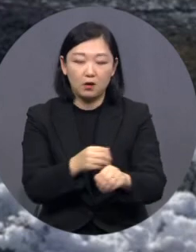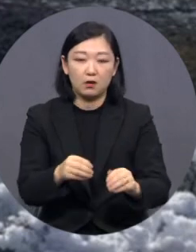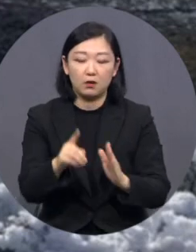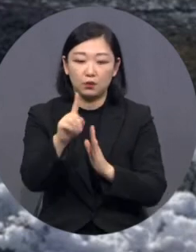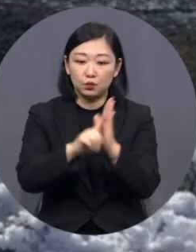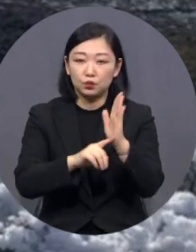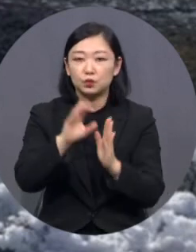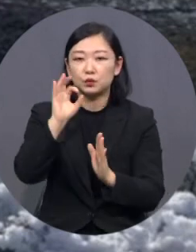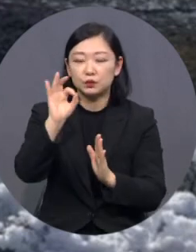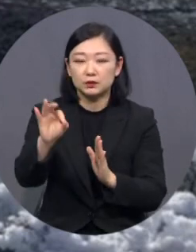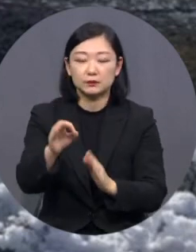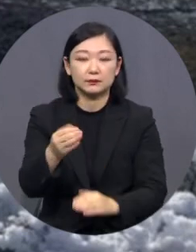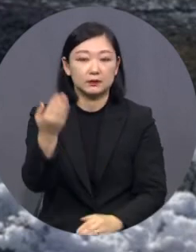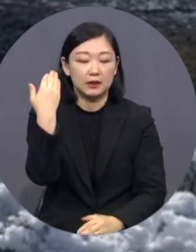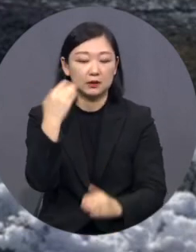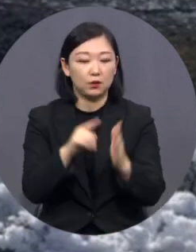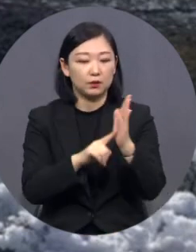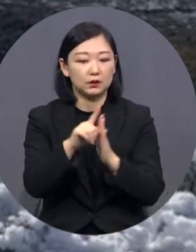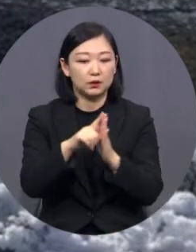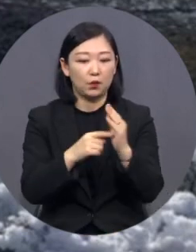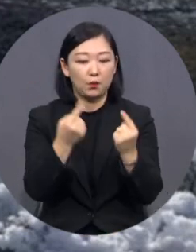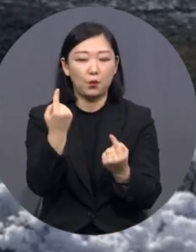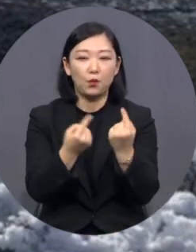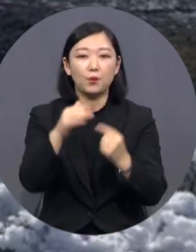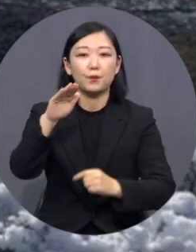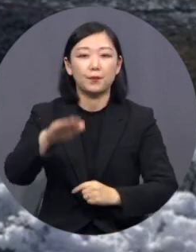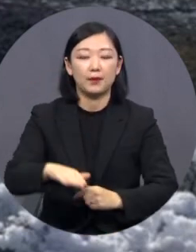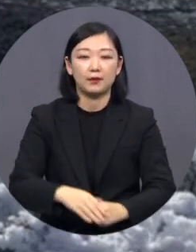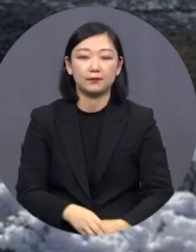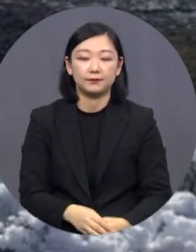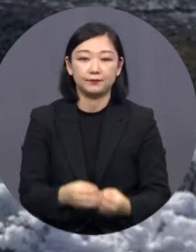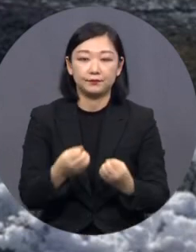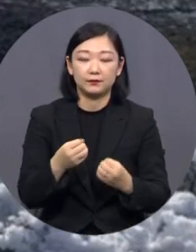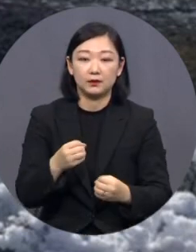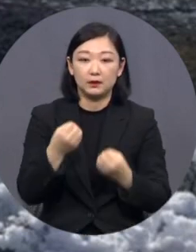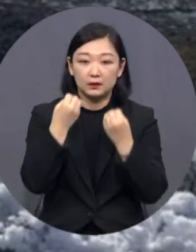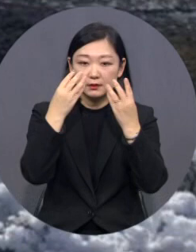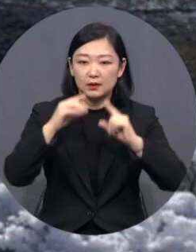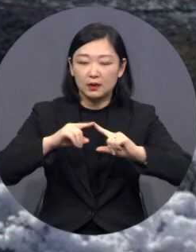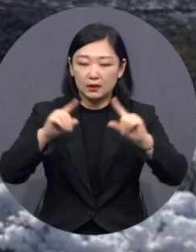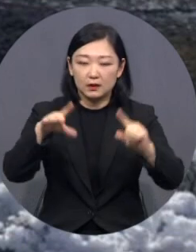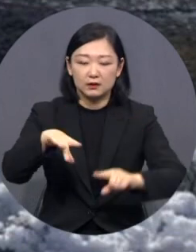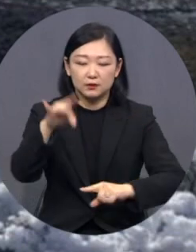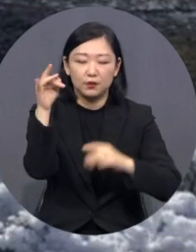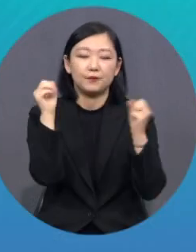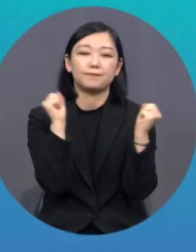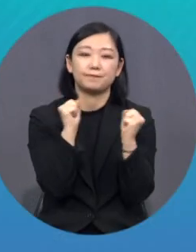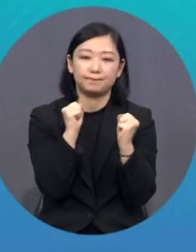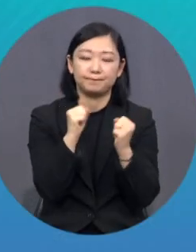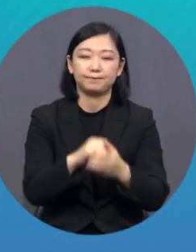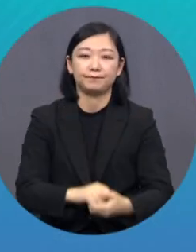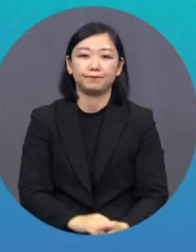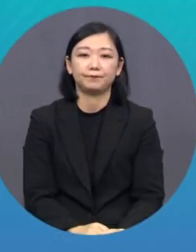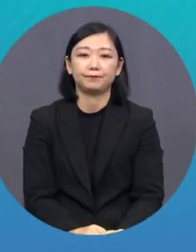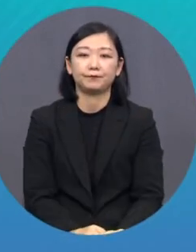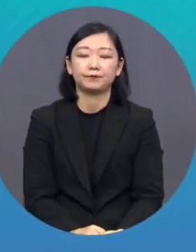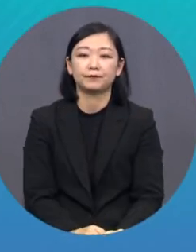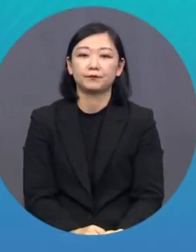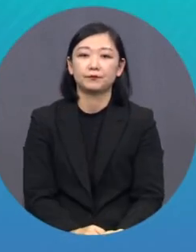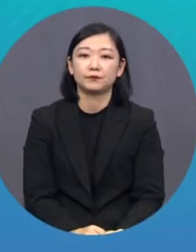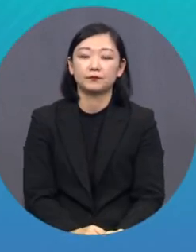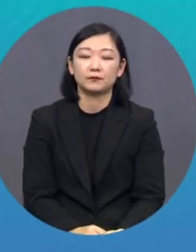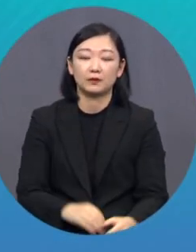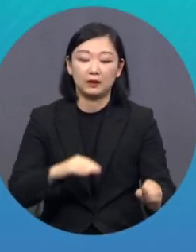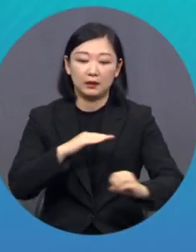10도에 그치겠고 예년 기온을 밑돌겠습니다 새 첫날 아침에도 조금 쌀쌀하겠습니다 자세한 내일 지역별 기온입니다